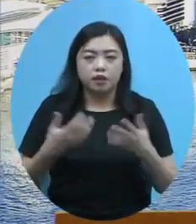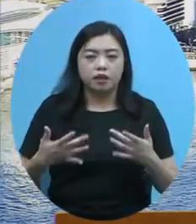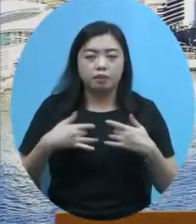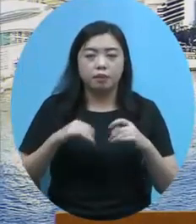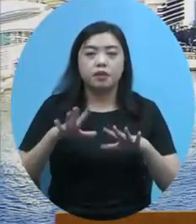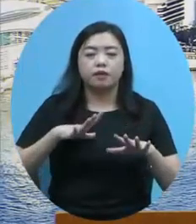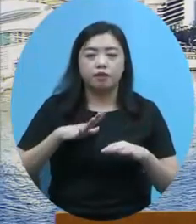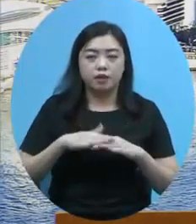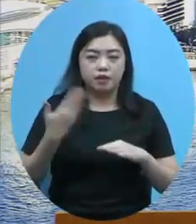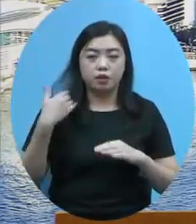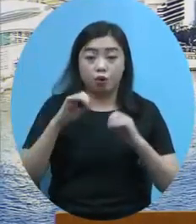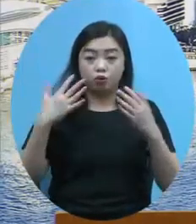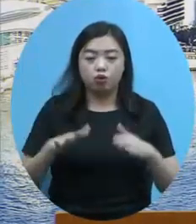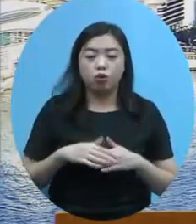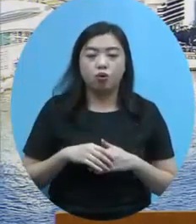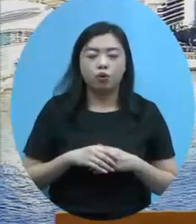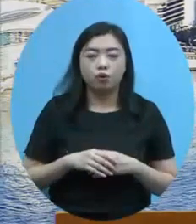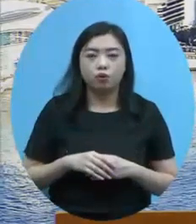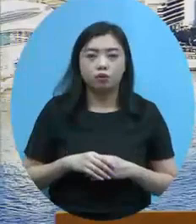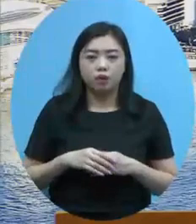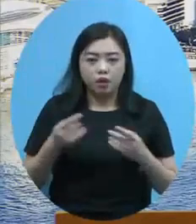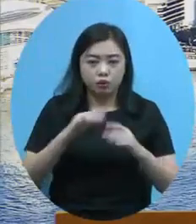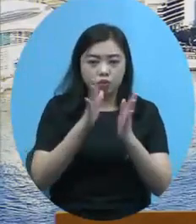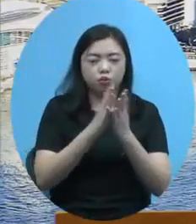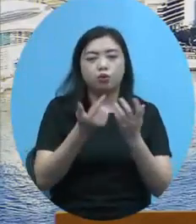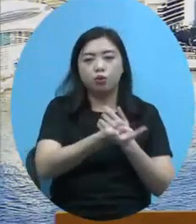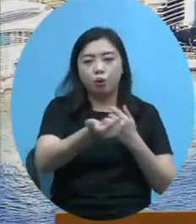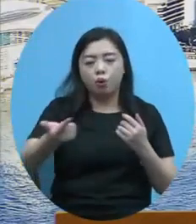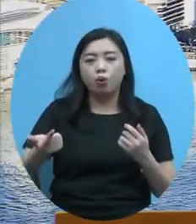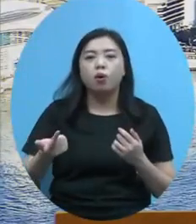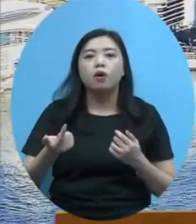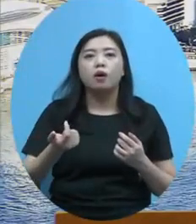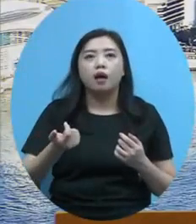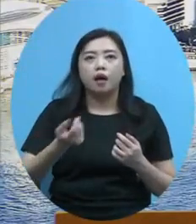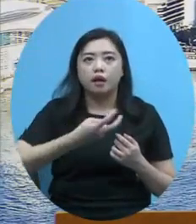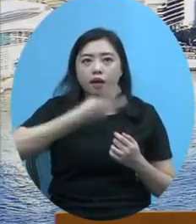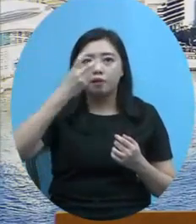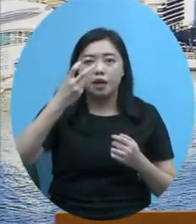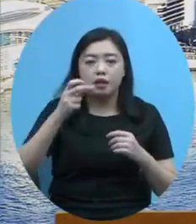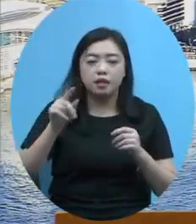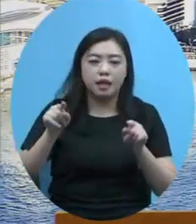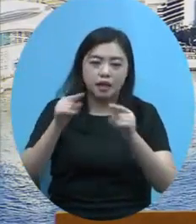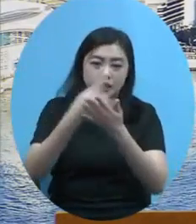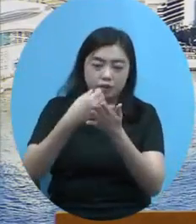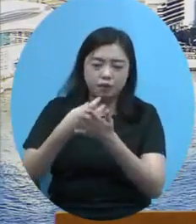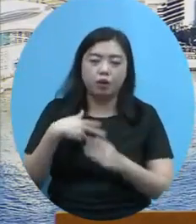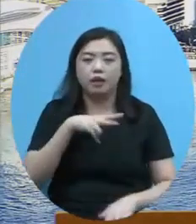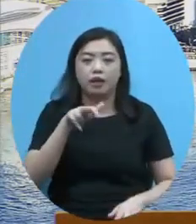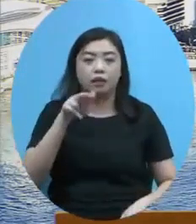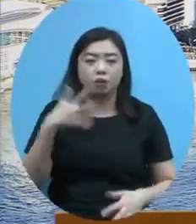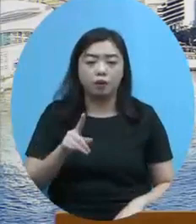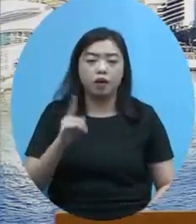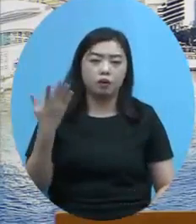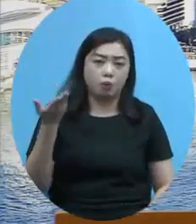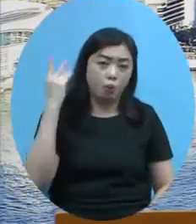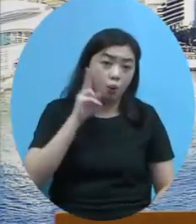咁先前都講咗啦，即係喺工作。眾多嘅監測指標裡面咧，我哋都見到係即係喺過去兩個禮拜